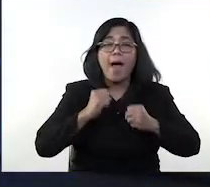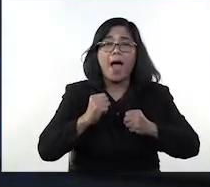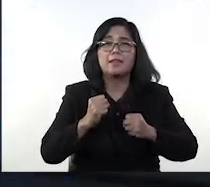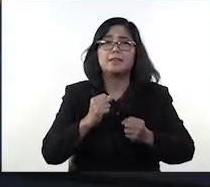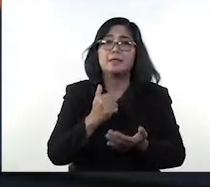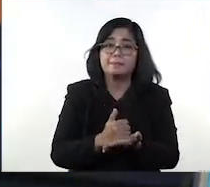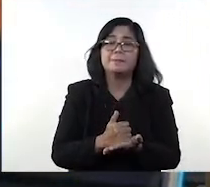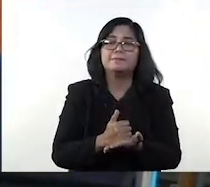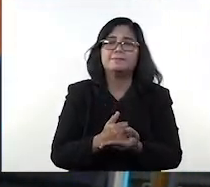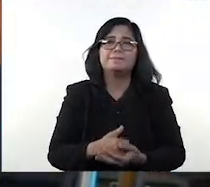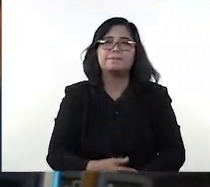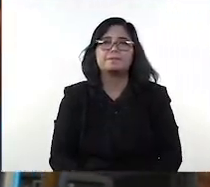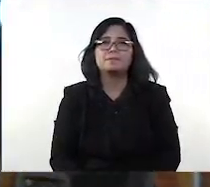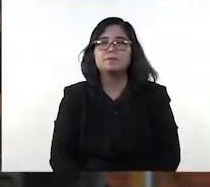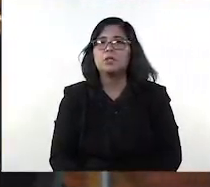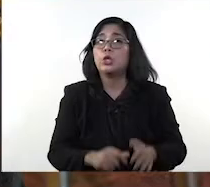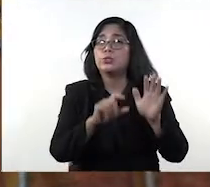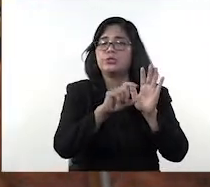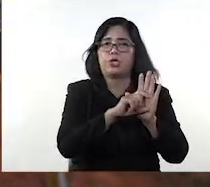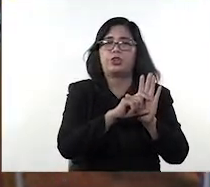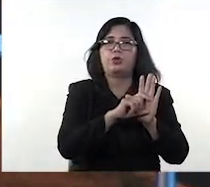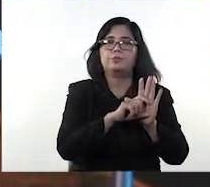hai Hai bisanya